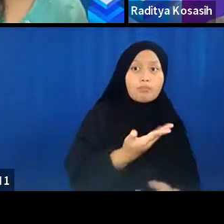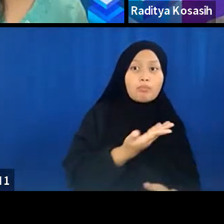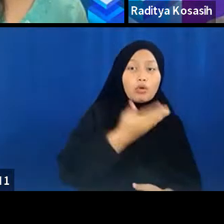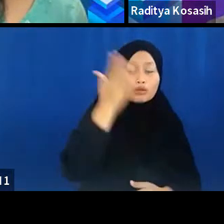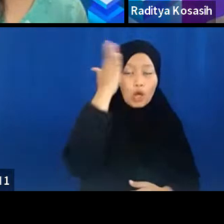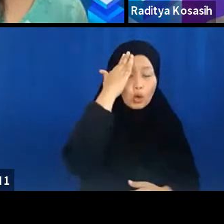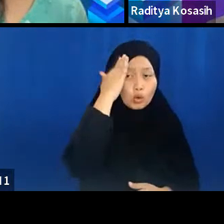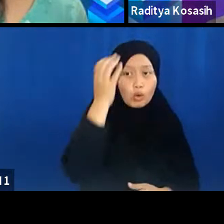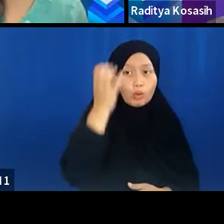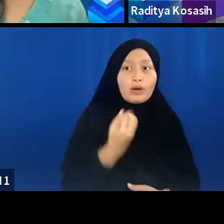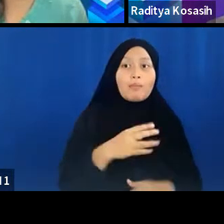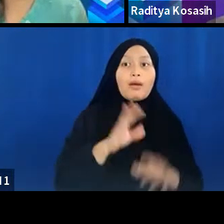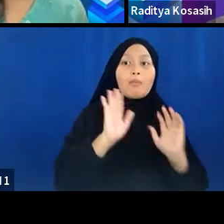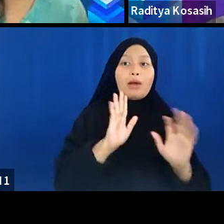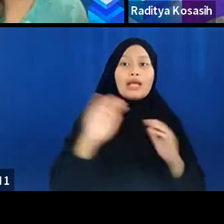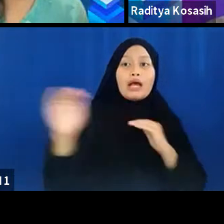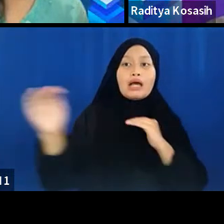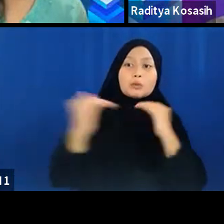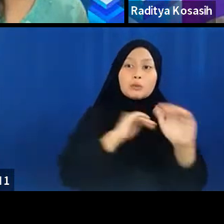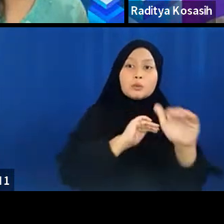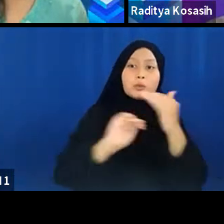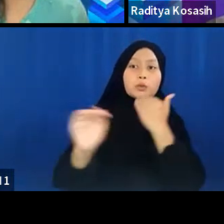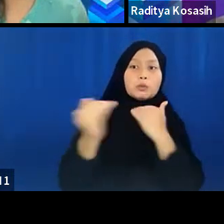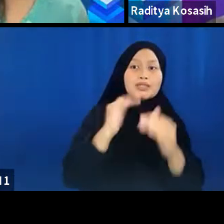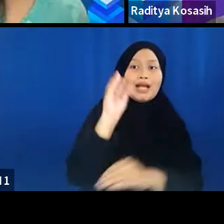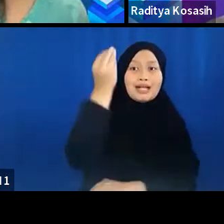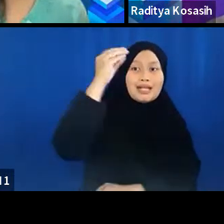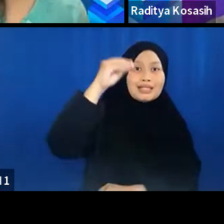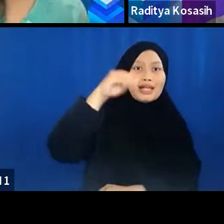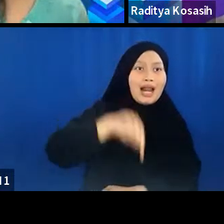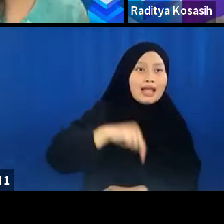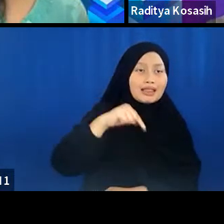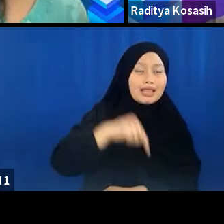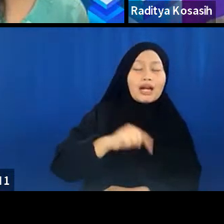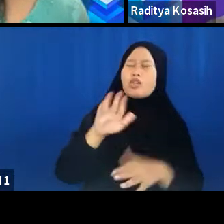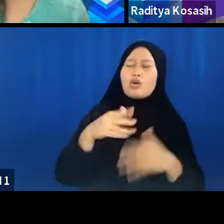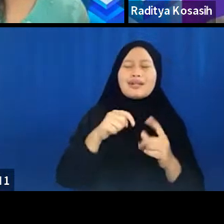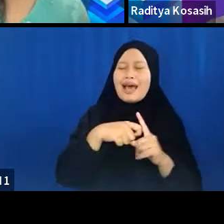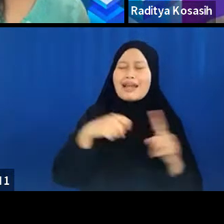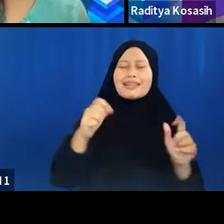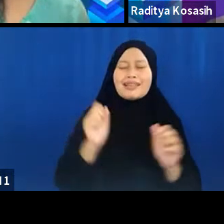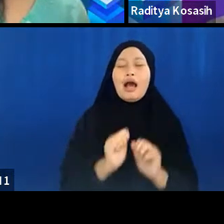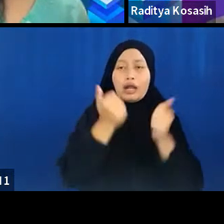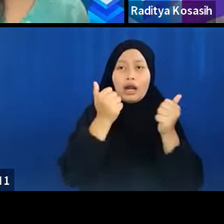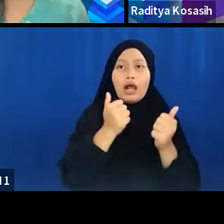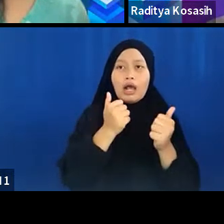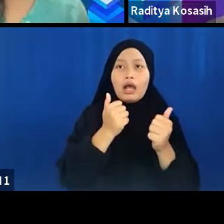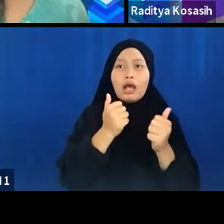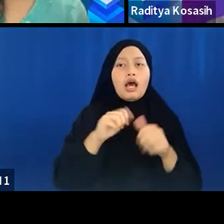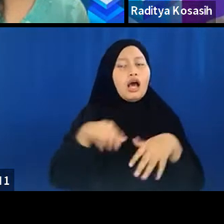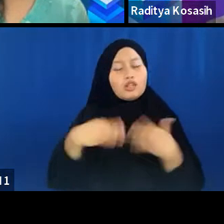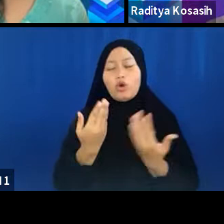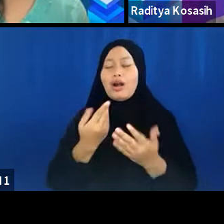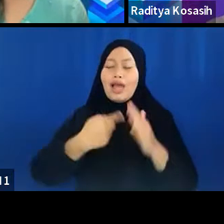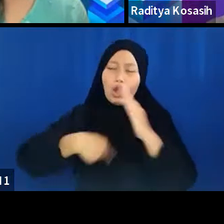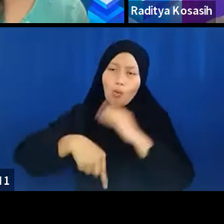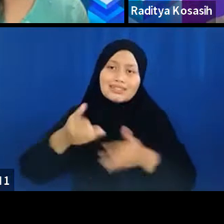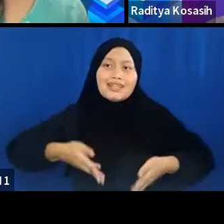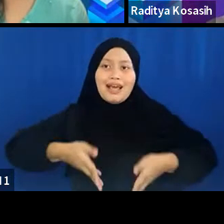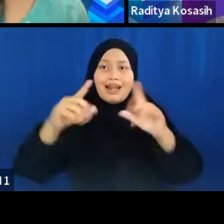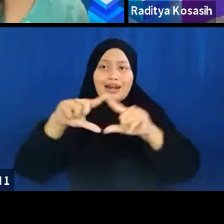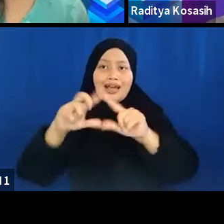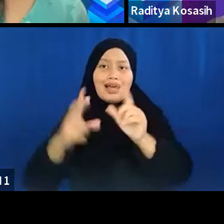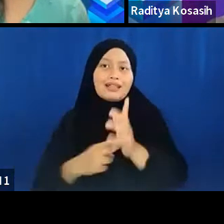jadi Jakarta saat itu ke ke Jakarta lewat Antasari karepmu bangun katakan Cafe